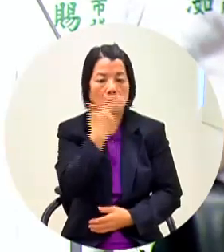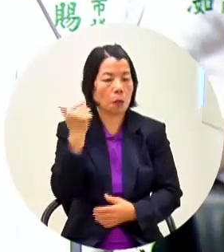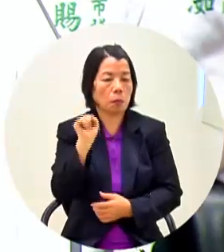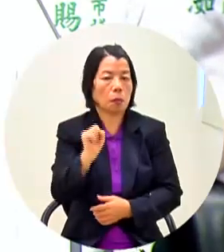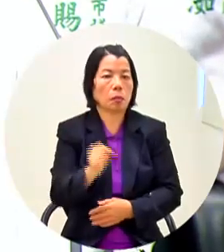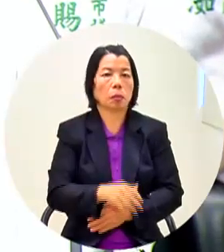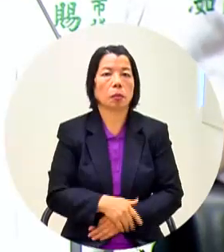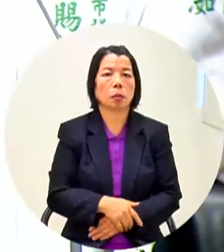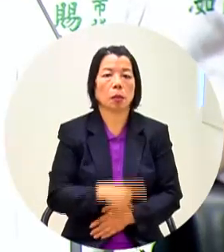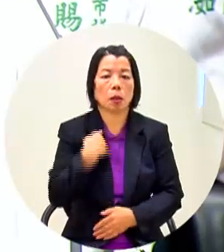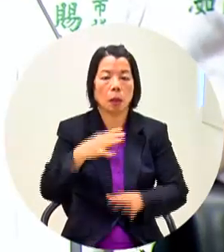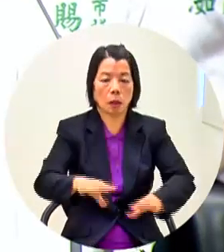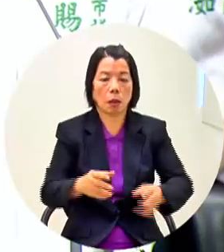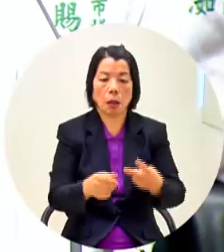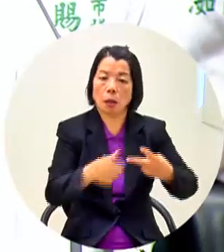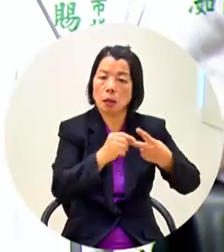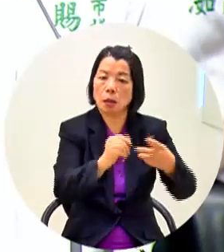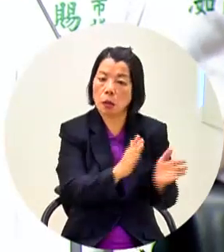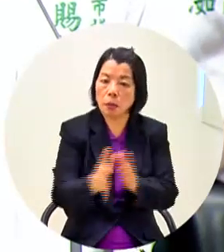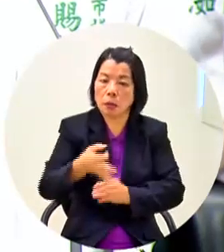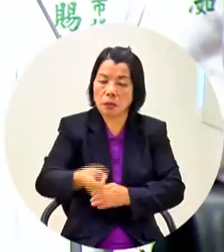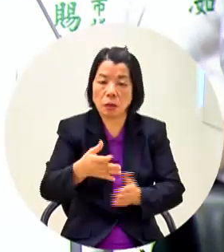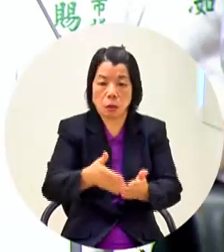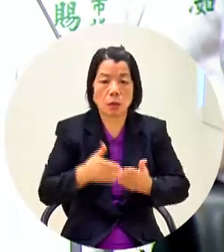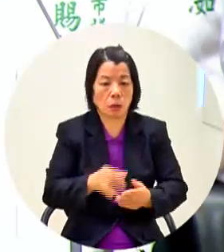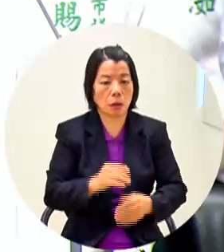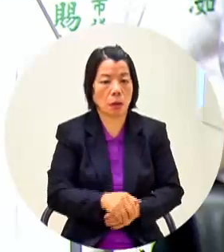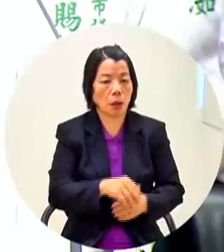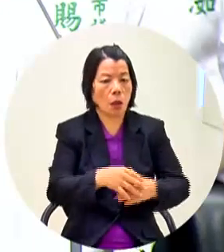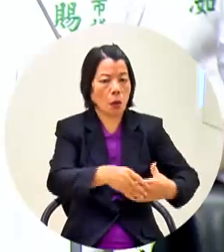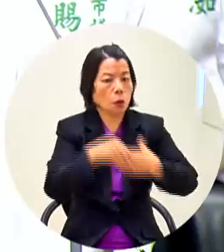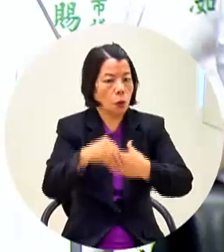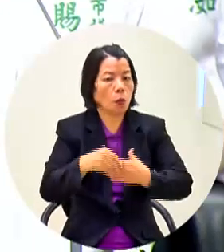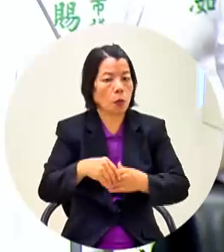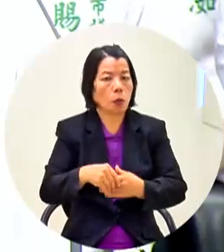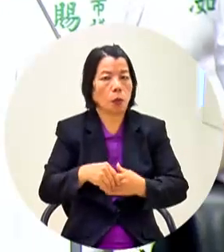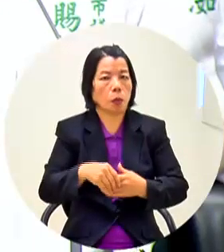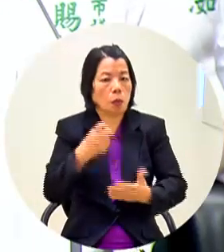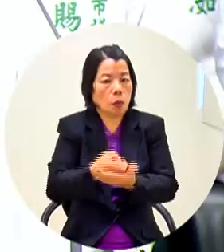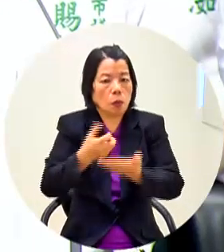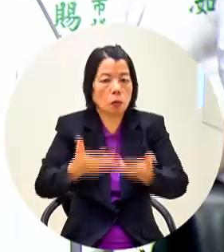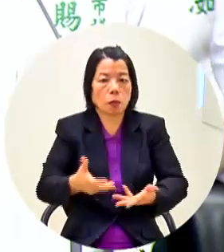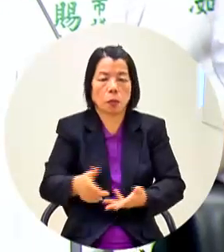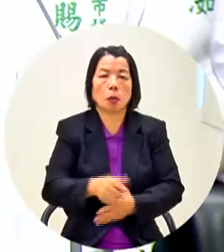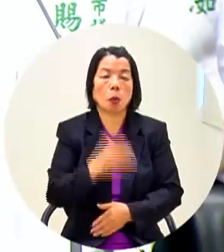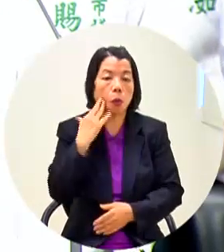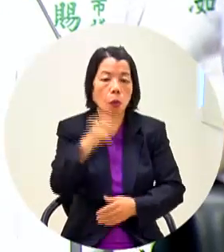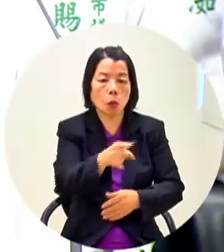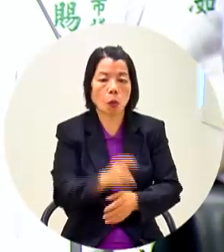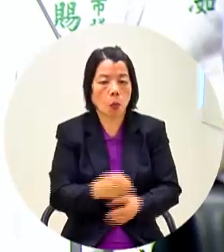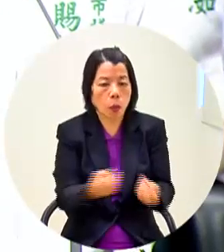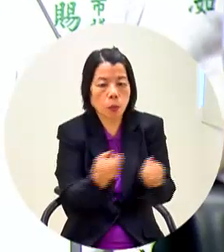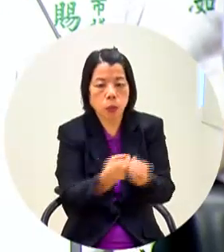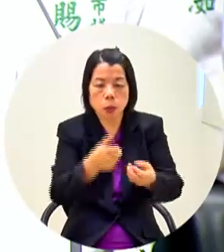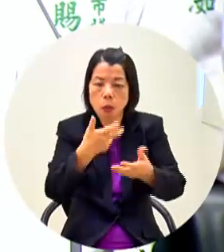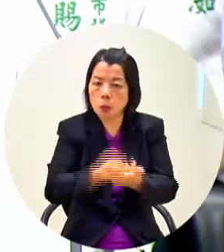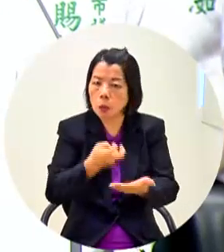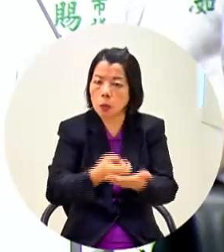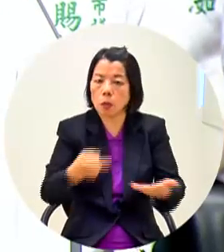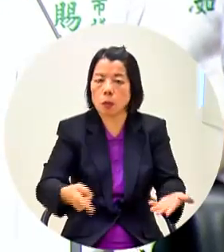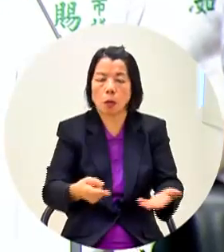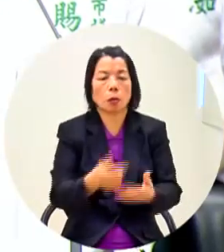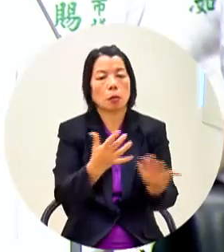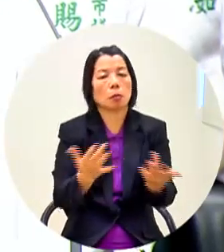金是救命钱呢。二倍金你若用你家的，咱受疫情影响的劳工，我们的产业上